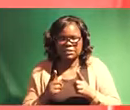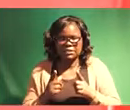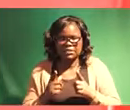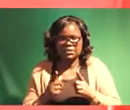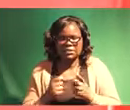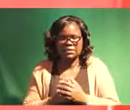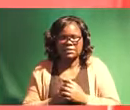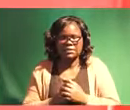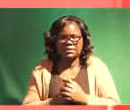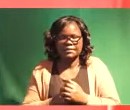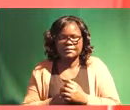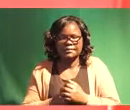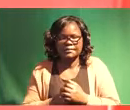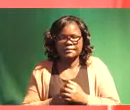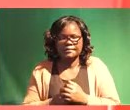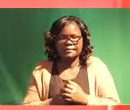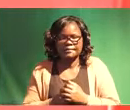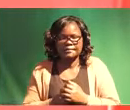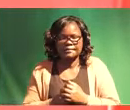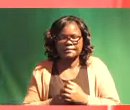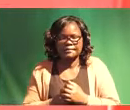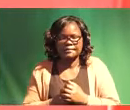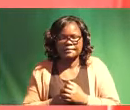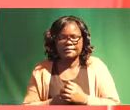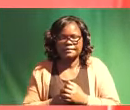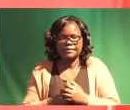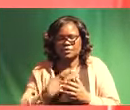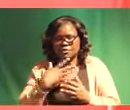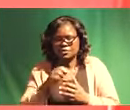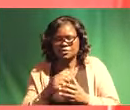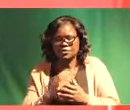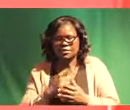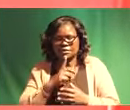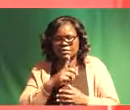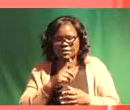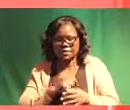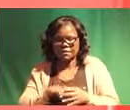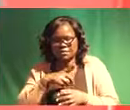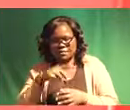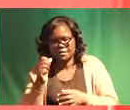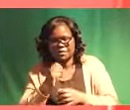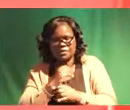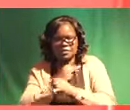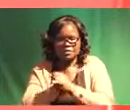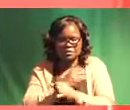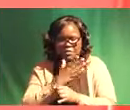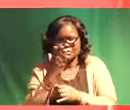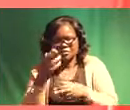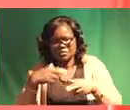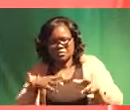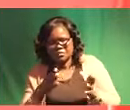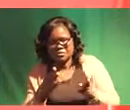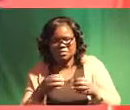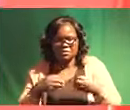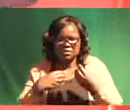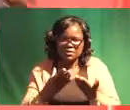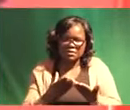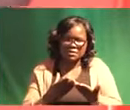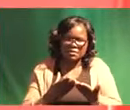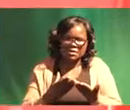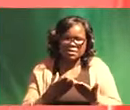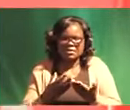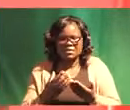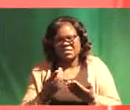haikosi ukoko. Si ndivyo tunaambiwa? Kwa hivyo ukitumana pale hata hii security road nyingine ipatiwa hata ile